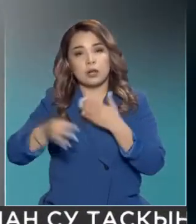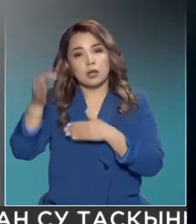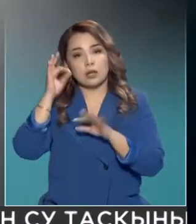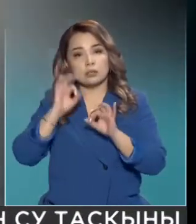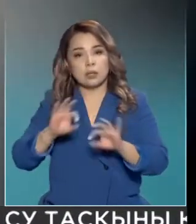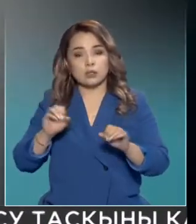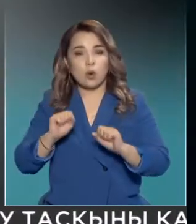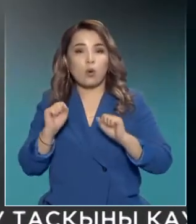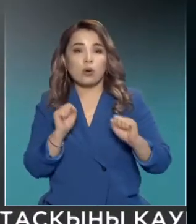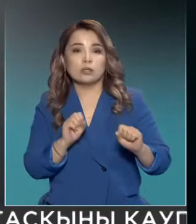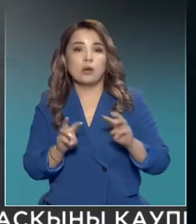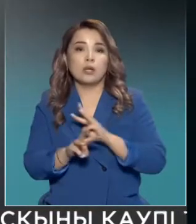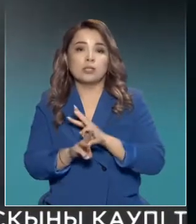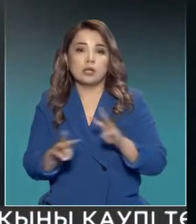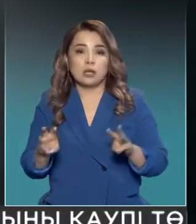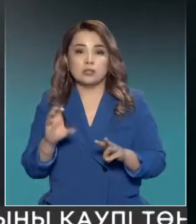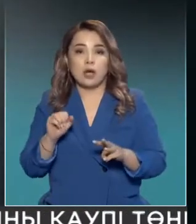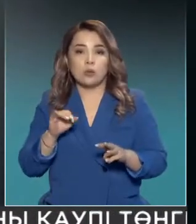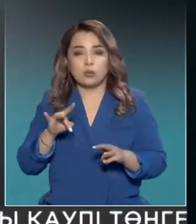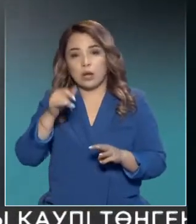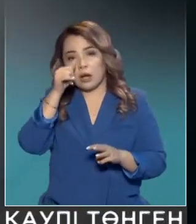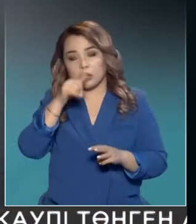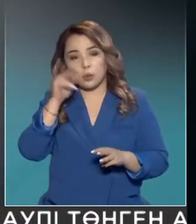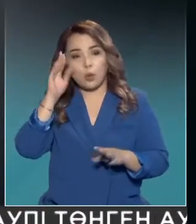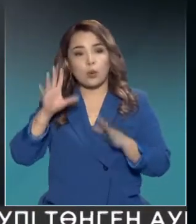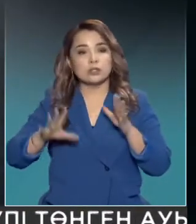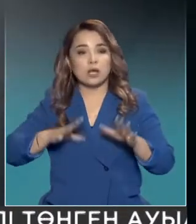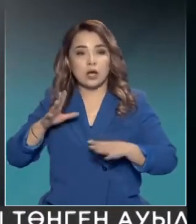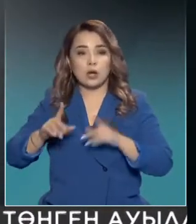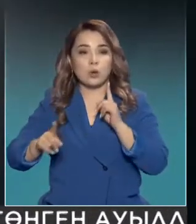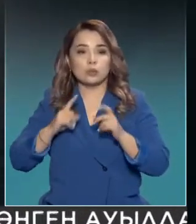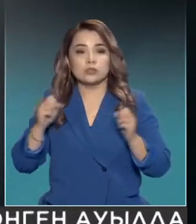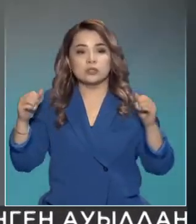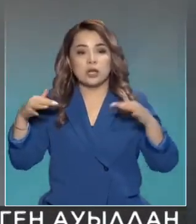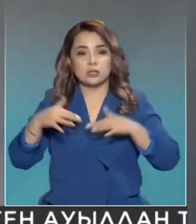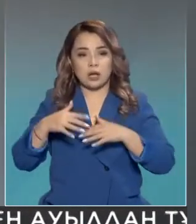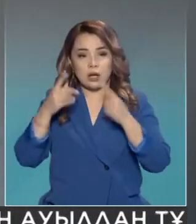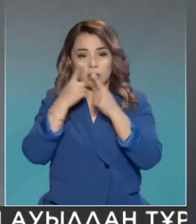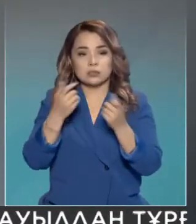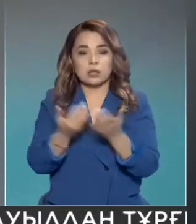бұған дейін қорғаныс министрлігі сәуір айында оқу-жаттығу жиыны өтетін хабарлаған еді.